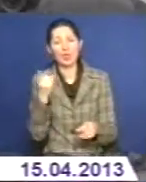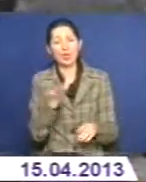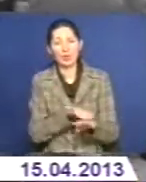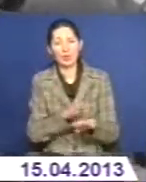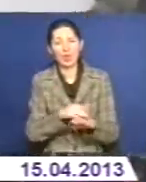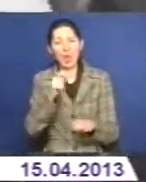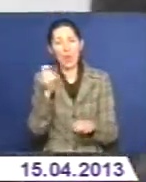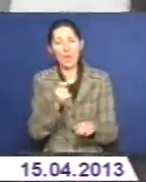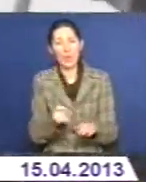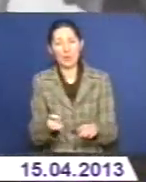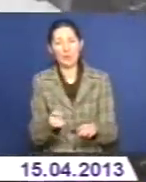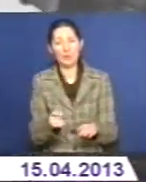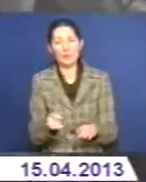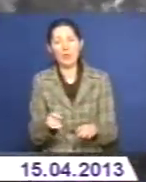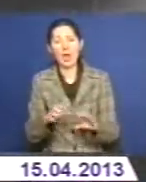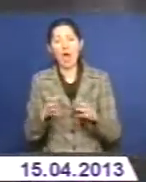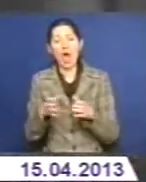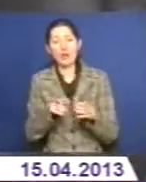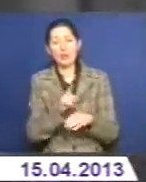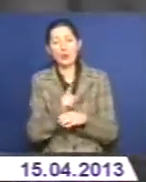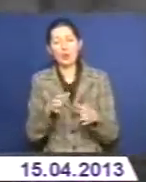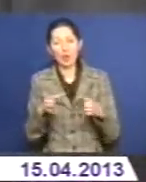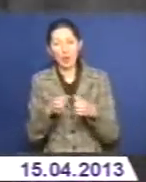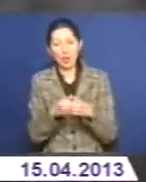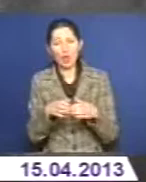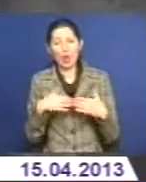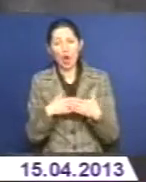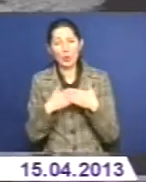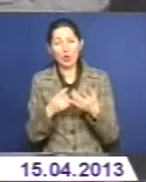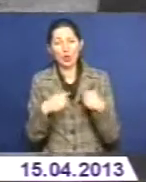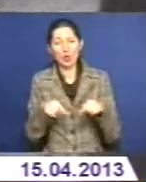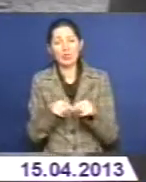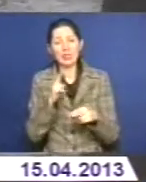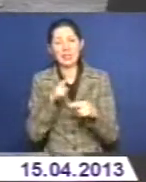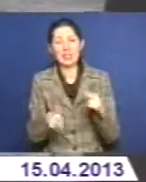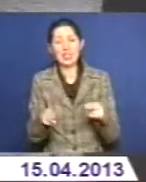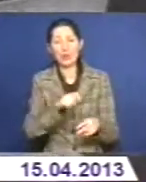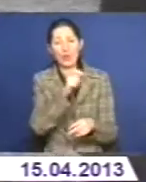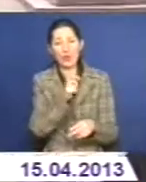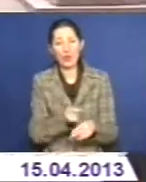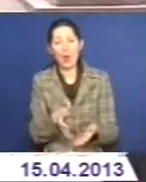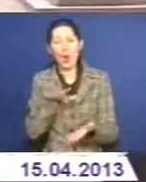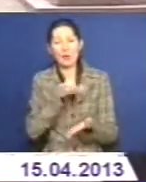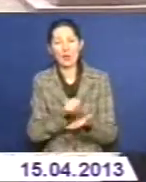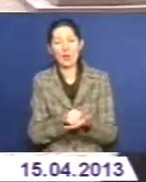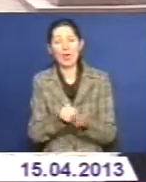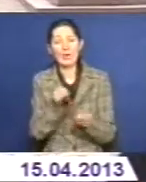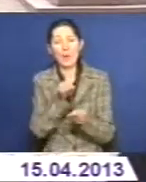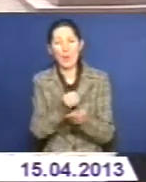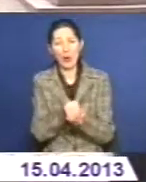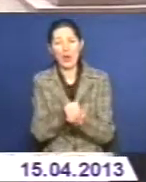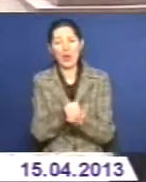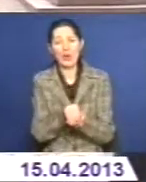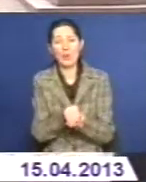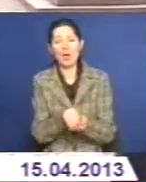громадської організації «Закінчимо війну», який було створено рік тому, займається перепохованням останків солдатів. Піднімаємо